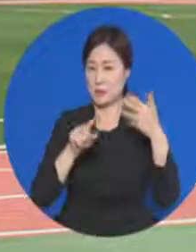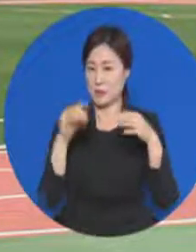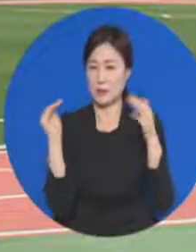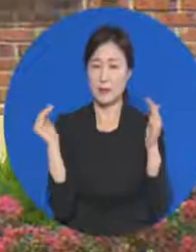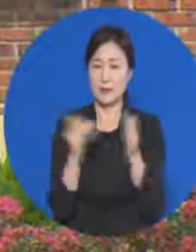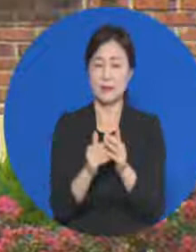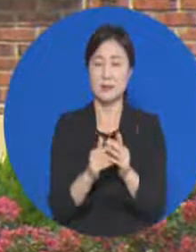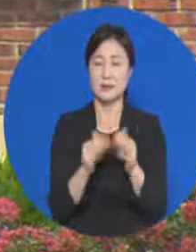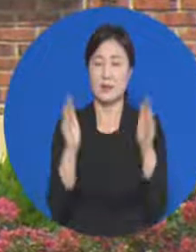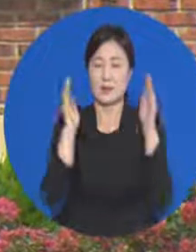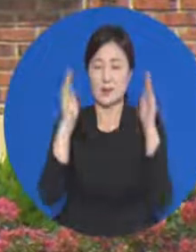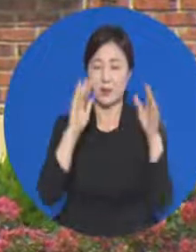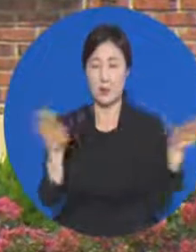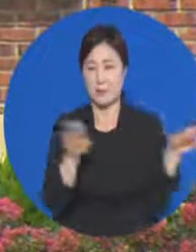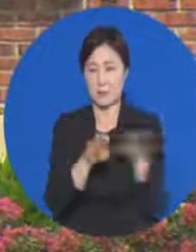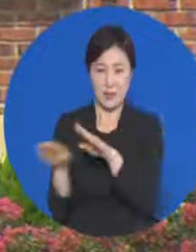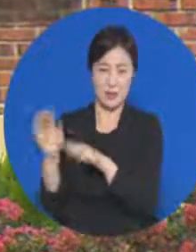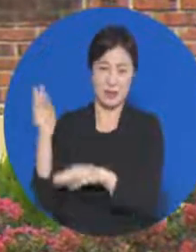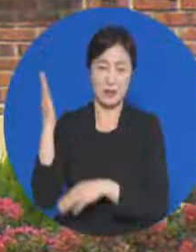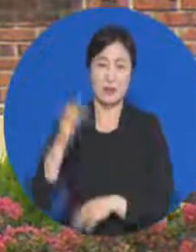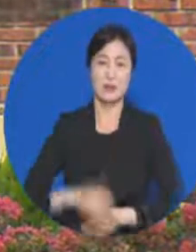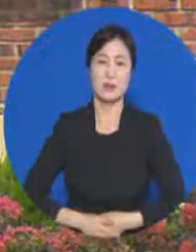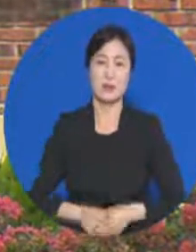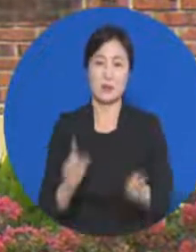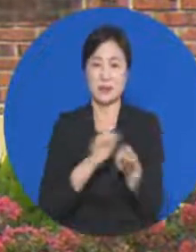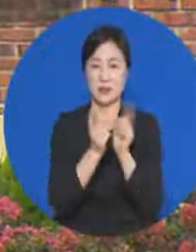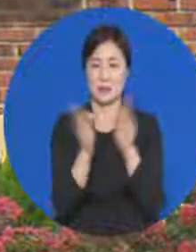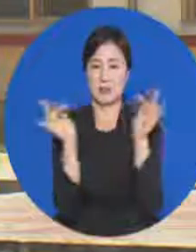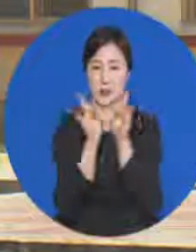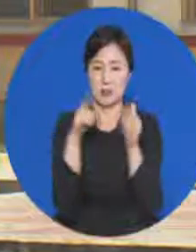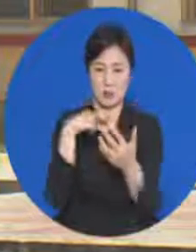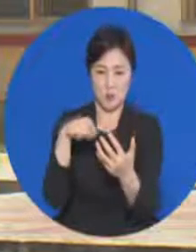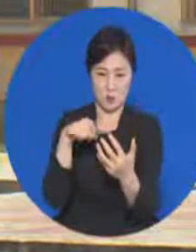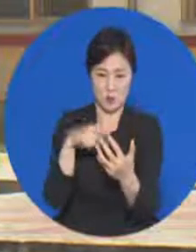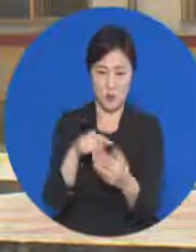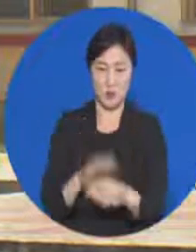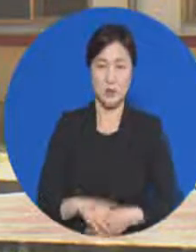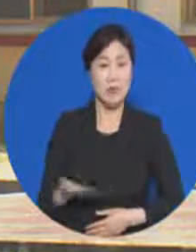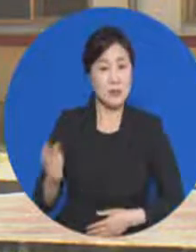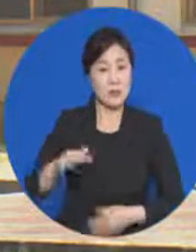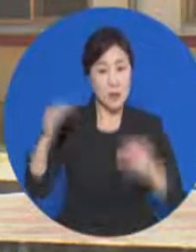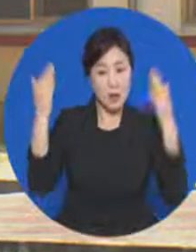원격 수업을 하기로 한 가운데 전라남도교육청은 학교 내 발생이 아닌 만큼